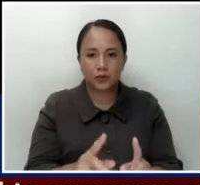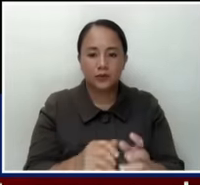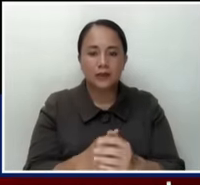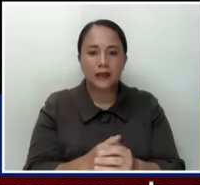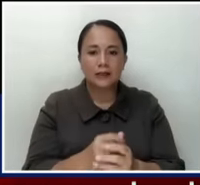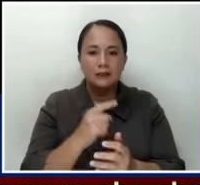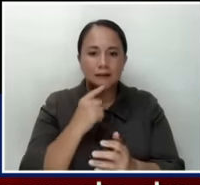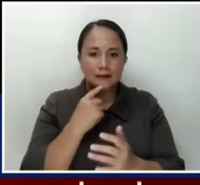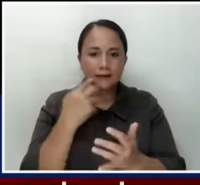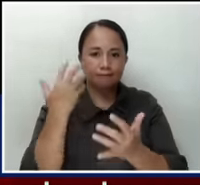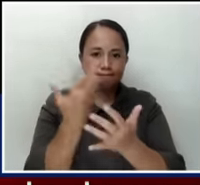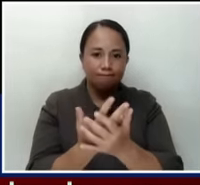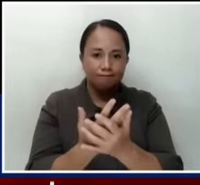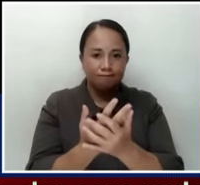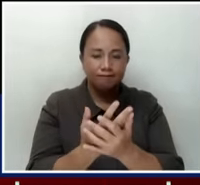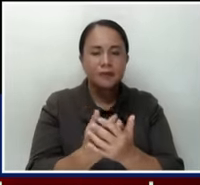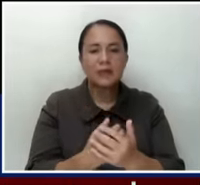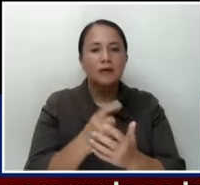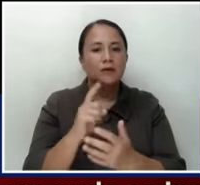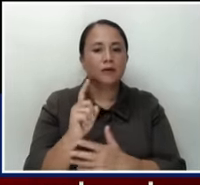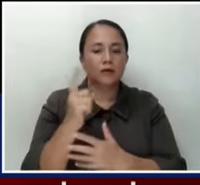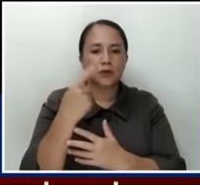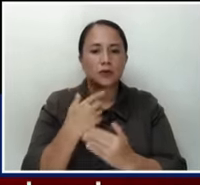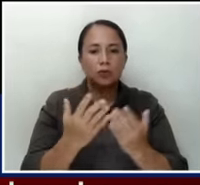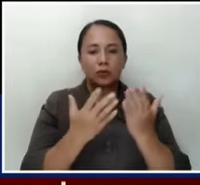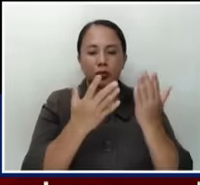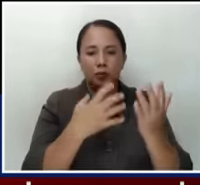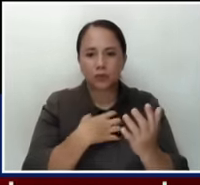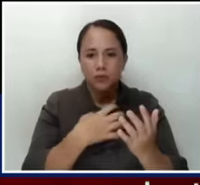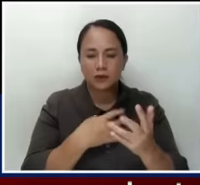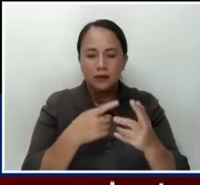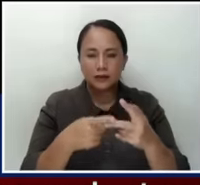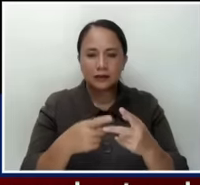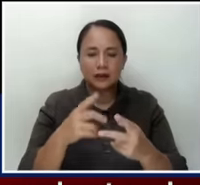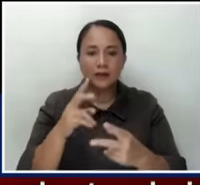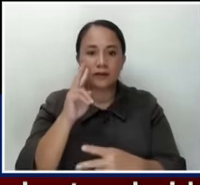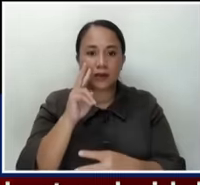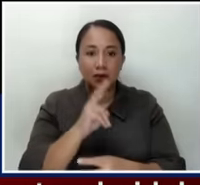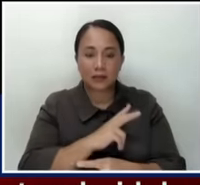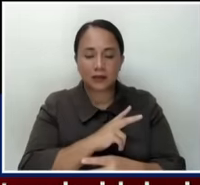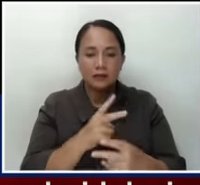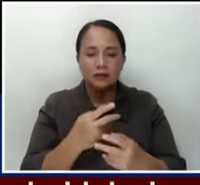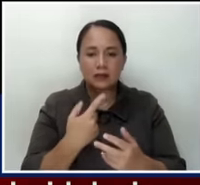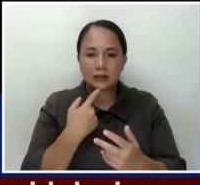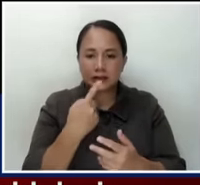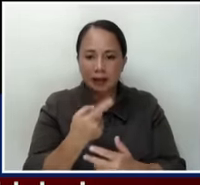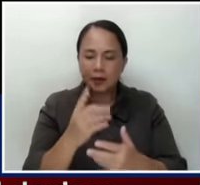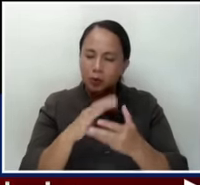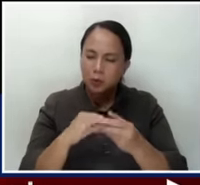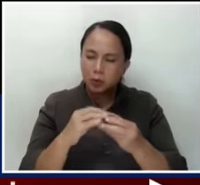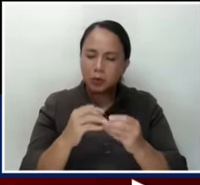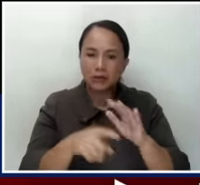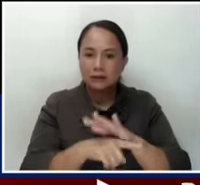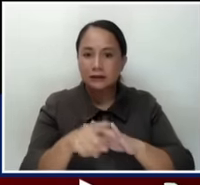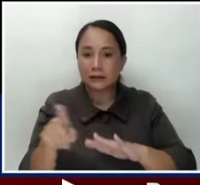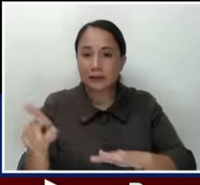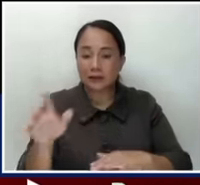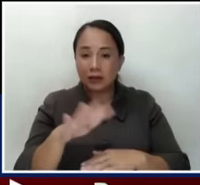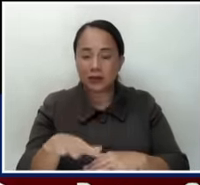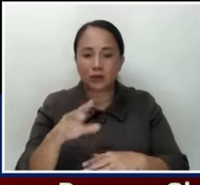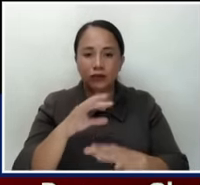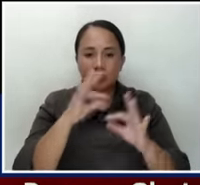illegal detention. Nauna na naghain ng reklamo ang isang Vietnamese na sinasabing nakatakas mula sa compound noong